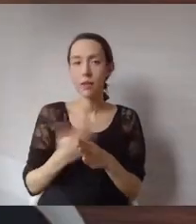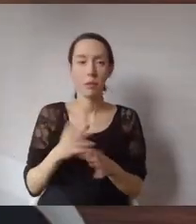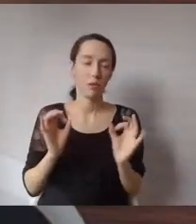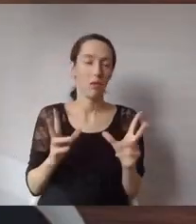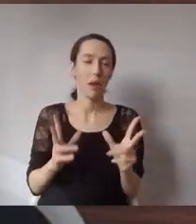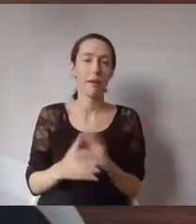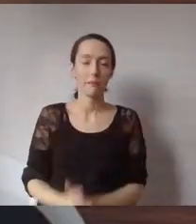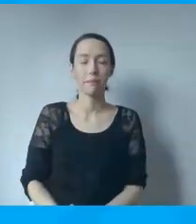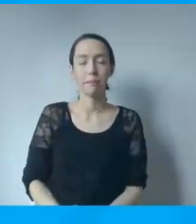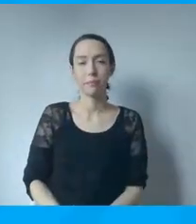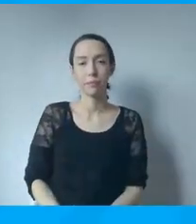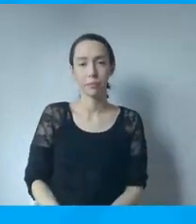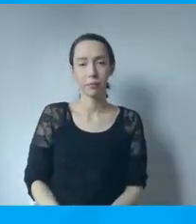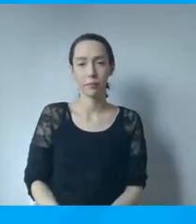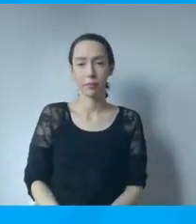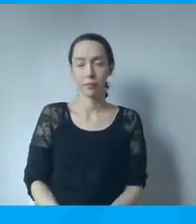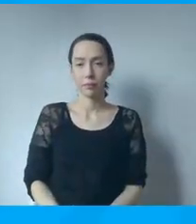OK.